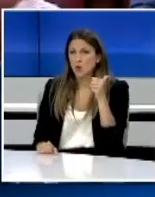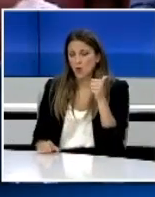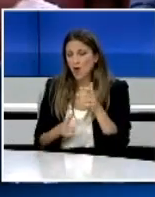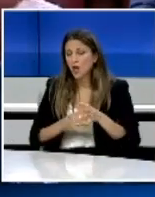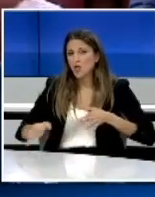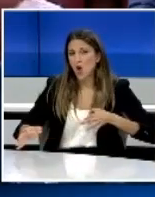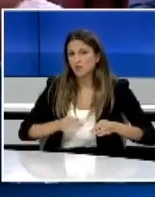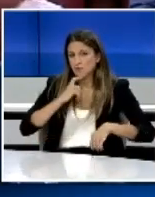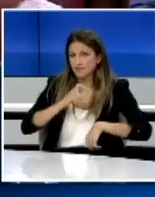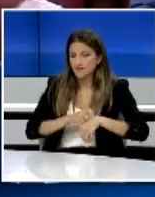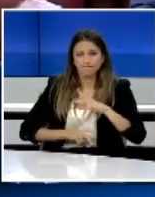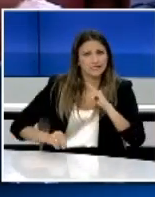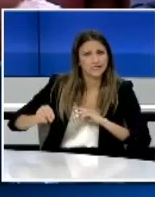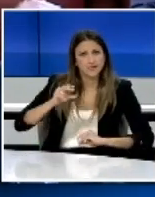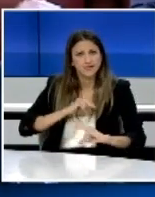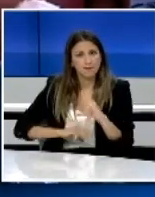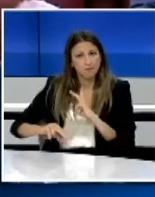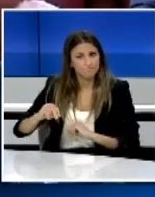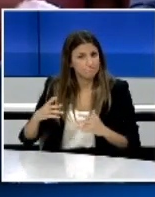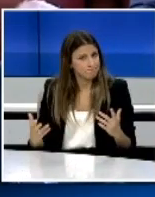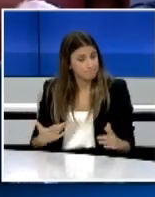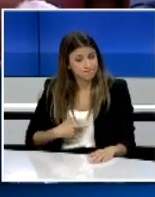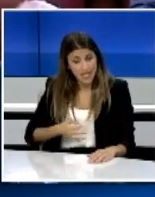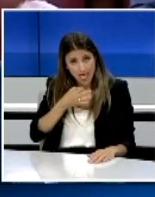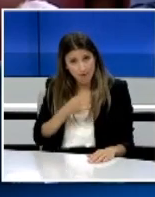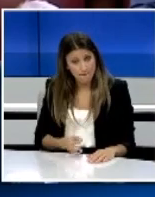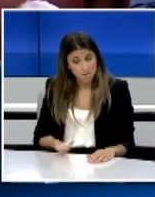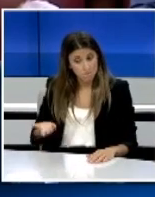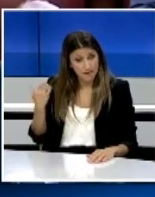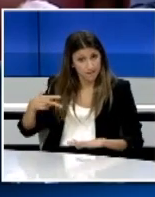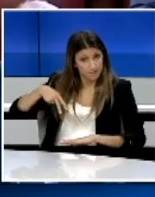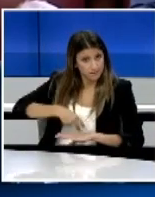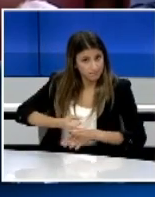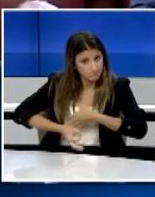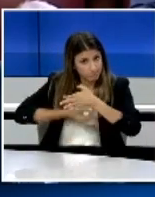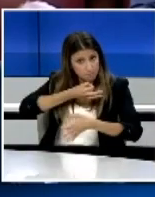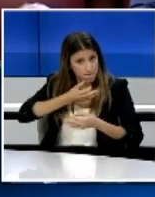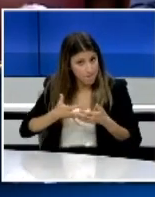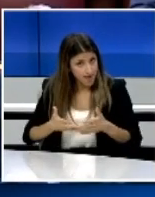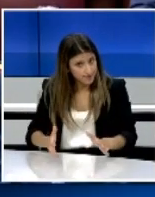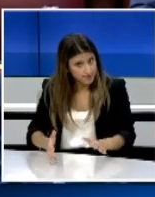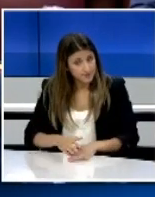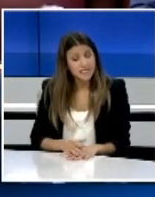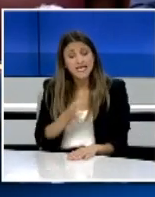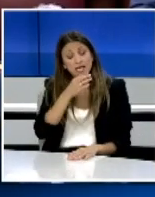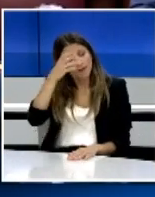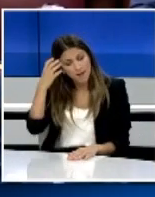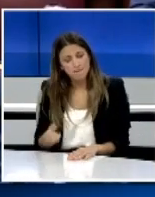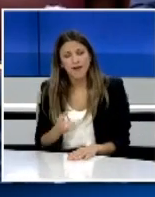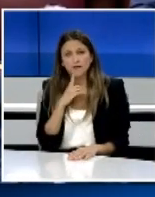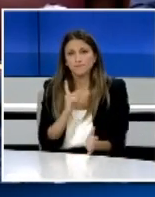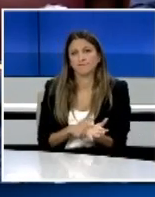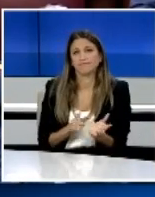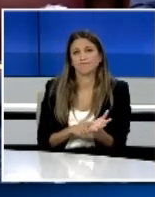οποίο σήμερα συζητάμε. Σας είπα από το βήματος της Βουλής ότι υπάρχει ήδη ένα